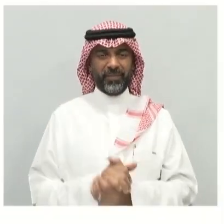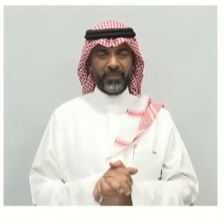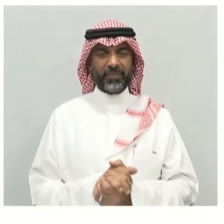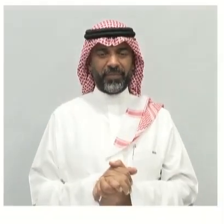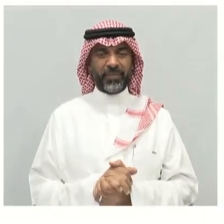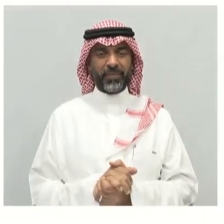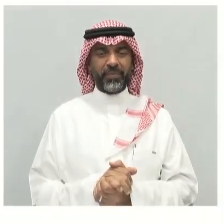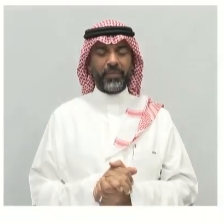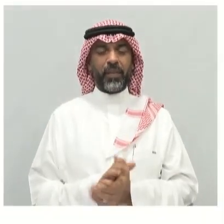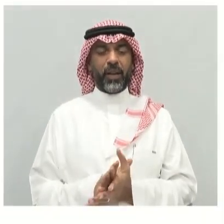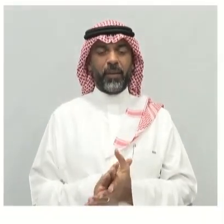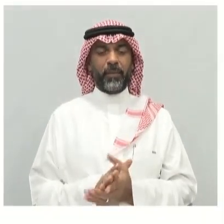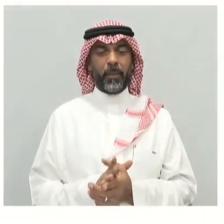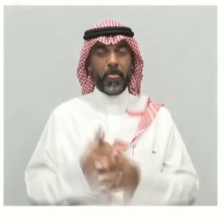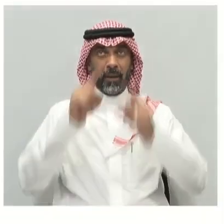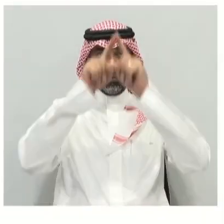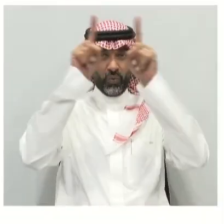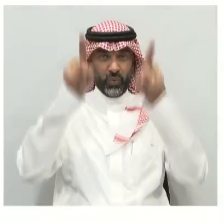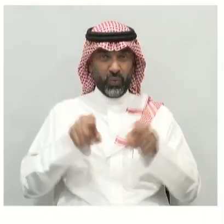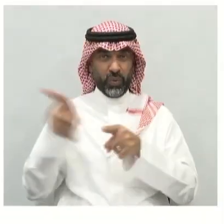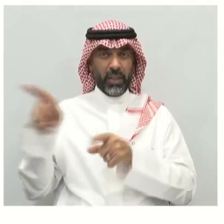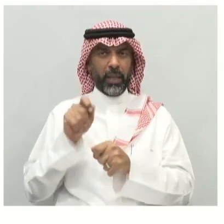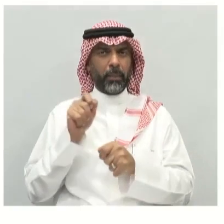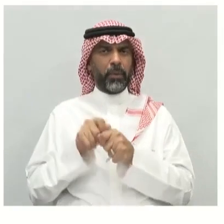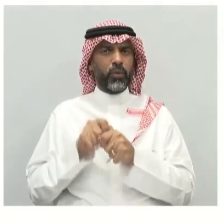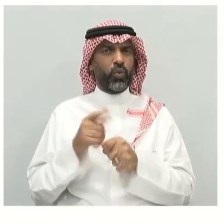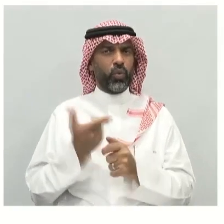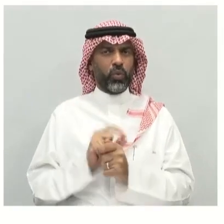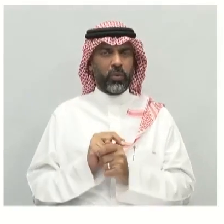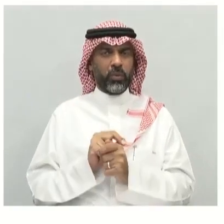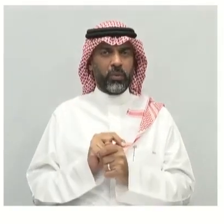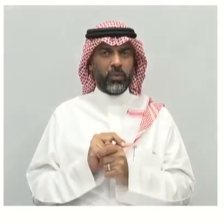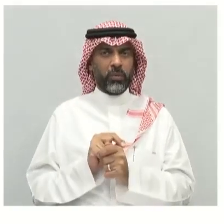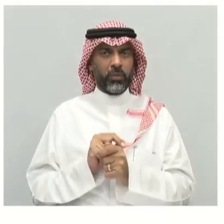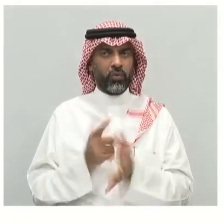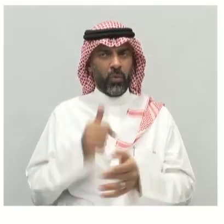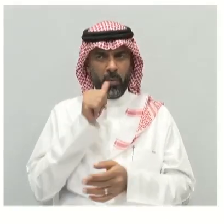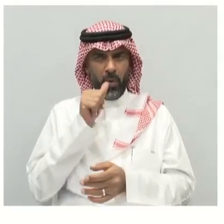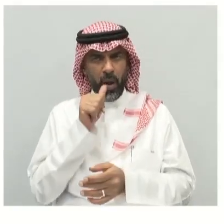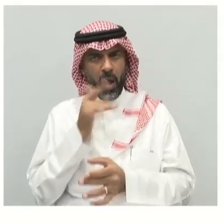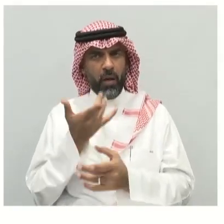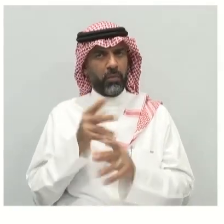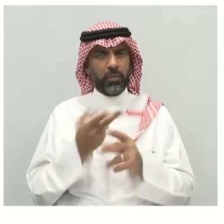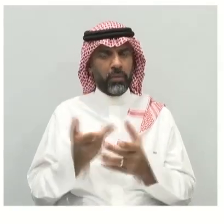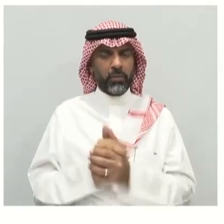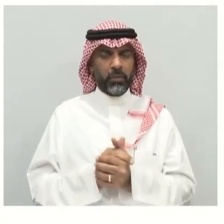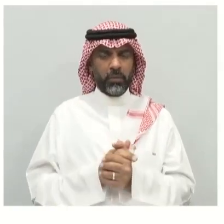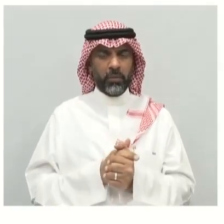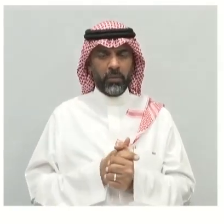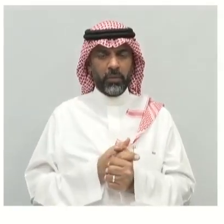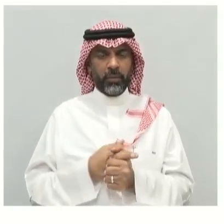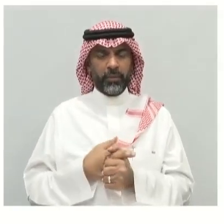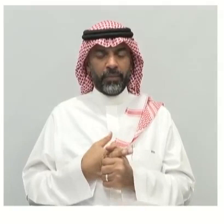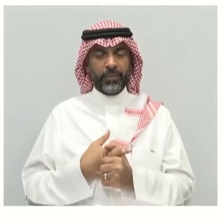نشوف معنا السؤال المجسم هذا مصنوع من ماذا من اشياء